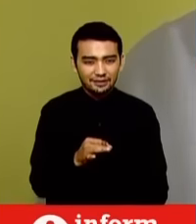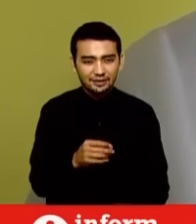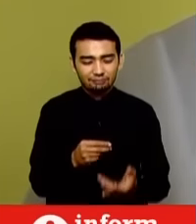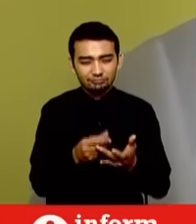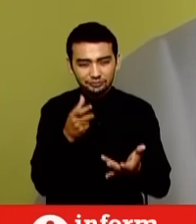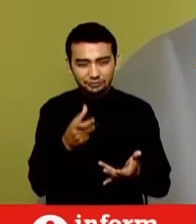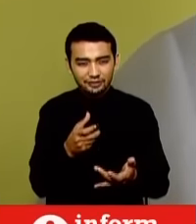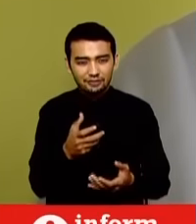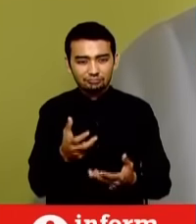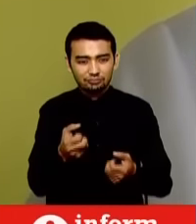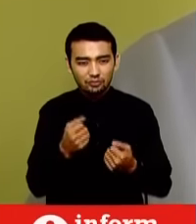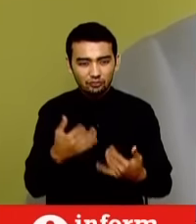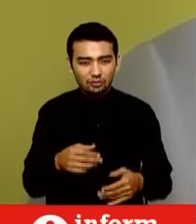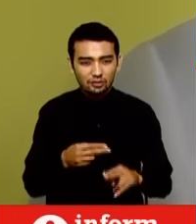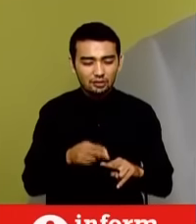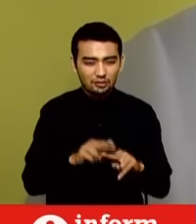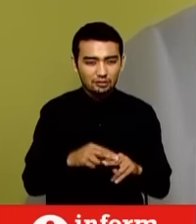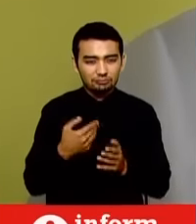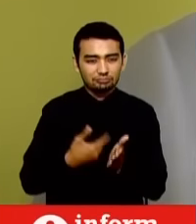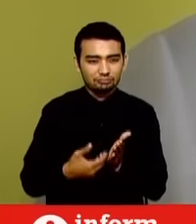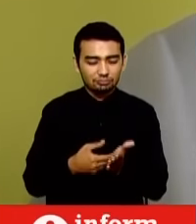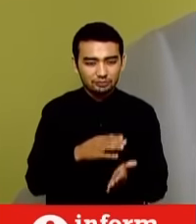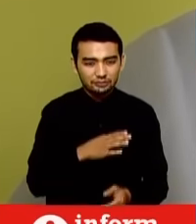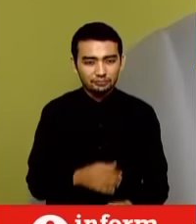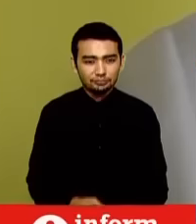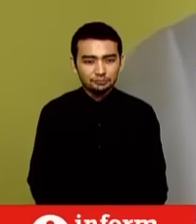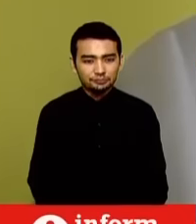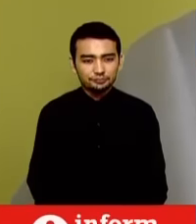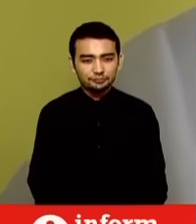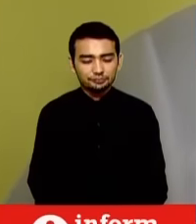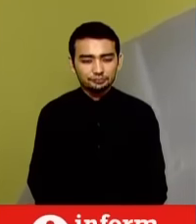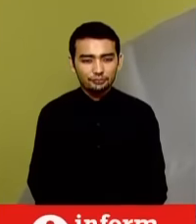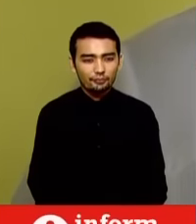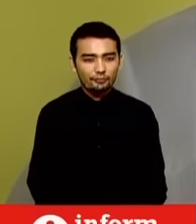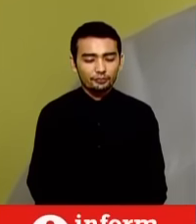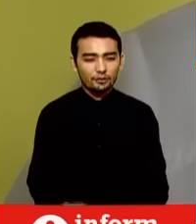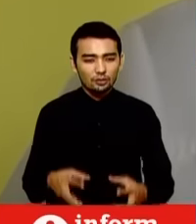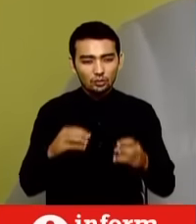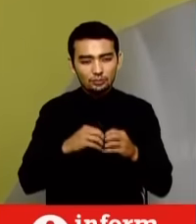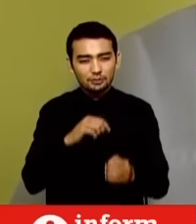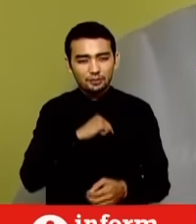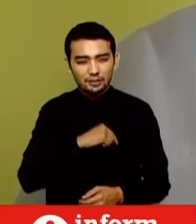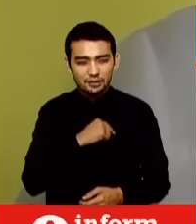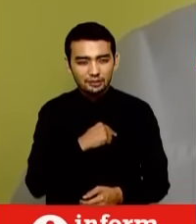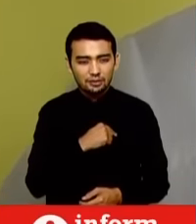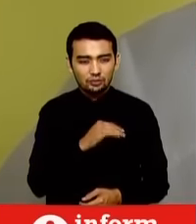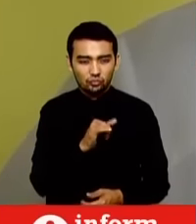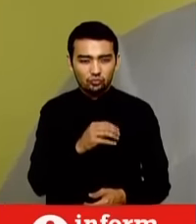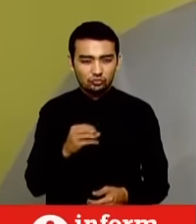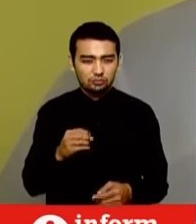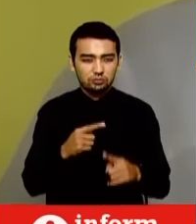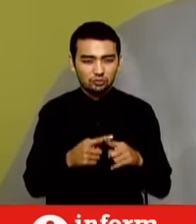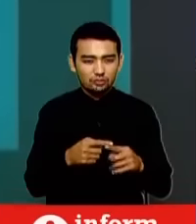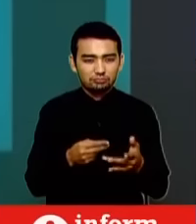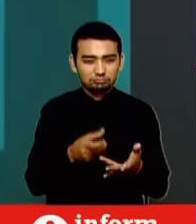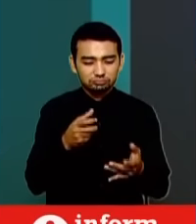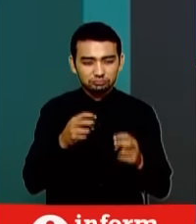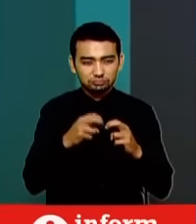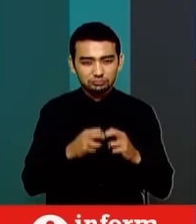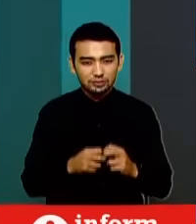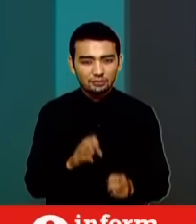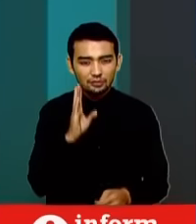дополнительные анализы, которые они нам еще порекомендовали. Ну, это как бы в общем характере уже дополнительный анализ.